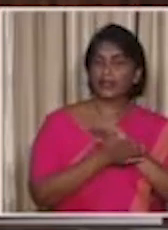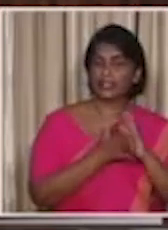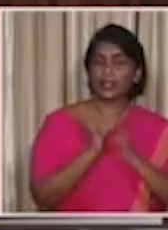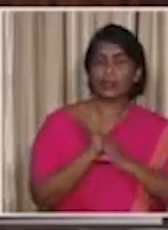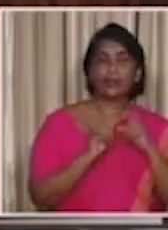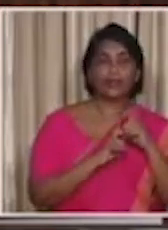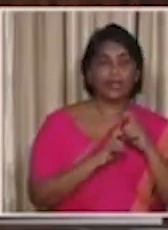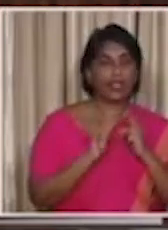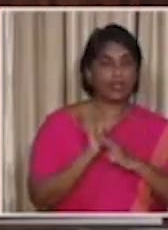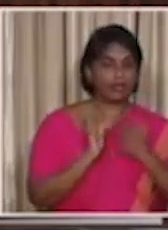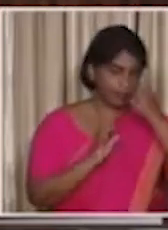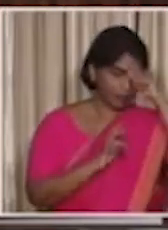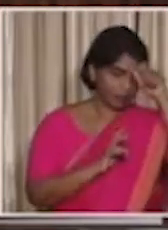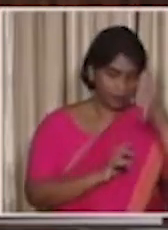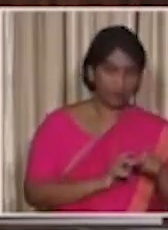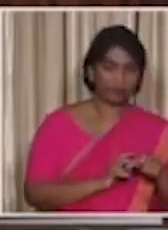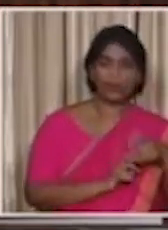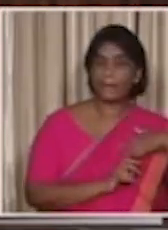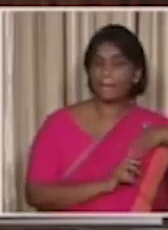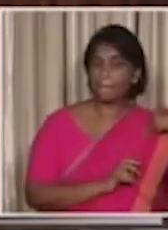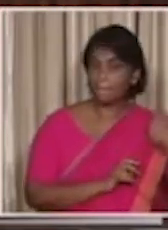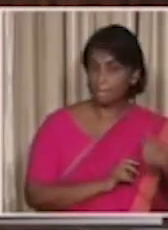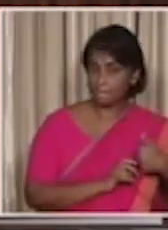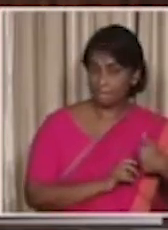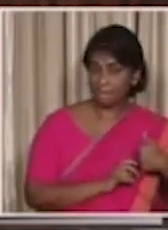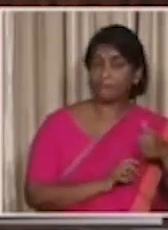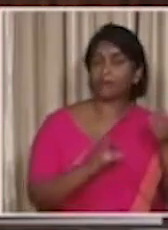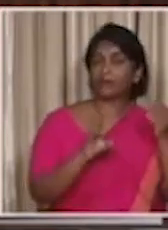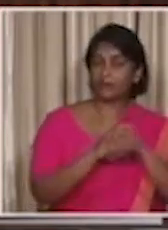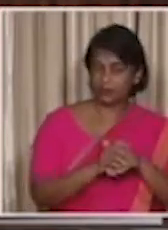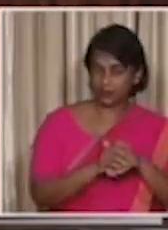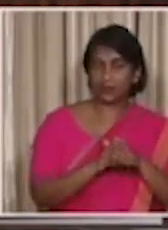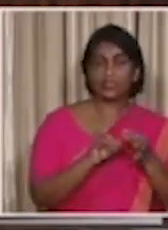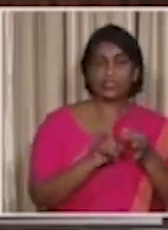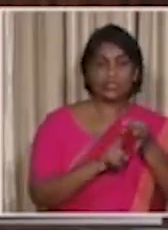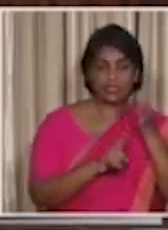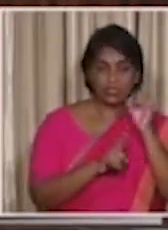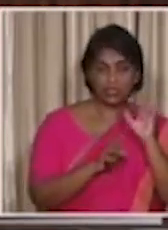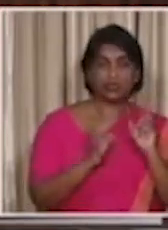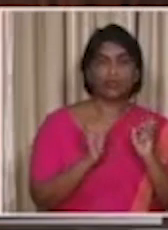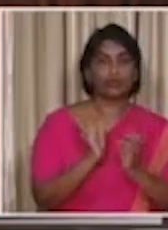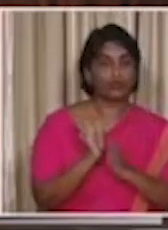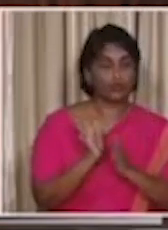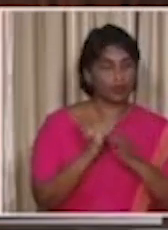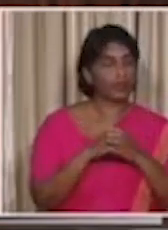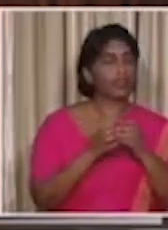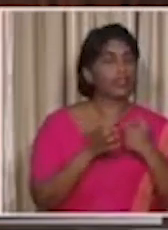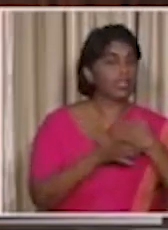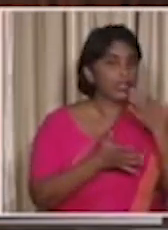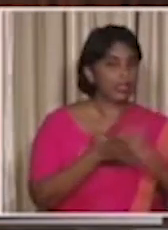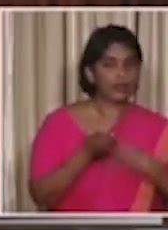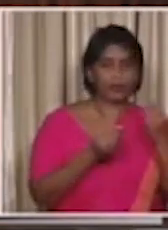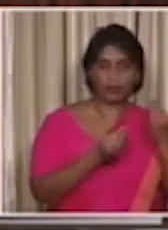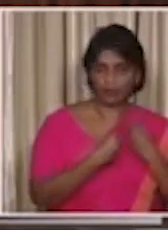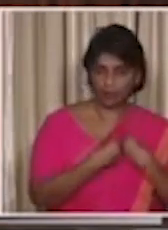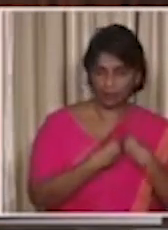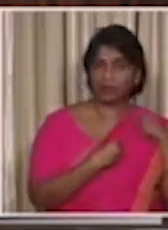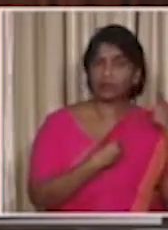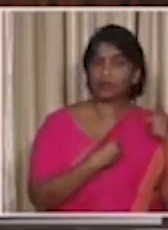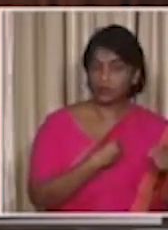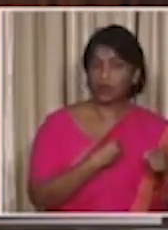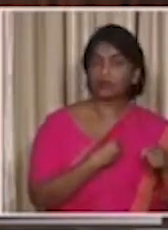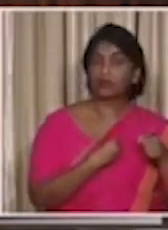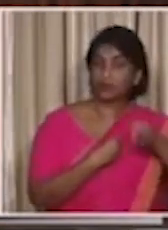AHMD නවාස් මහතාගේ ප්‍රධානයෙන් පත්තු කෙරුණු ජනාධිපති කොමසේ වාර්තාව දැන් ලැබී තිබෙනවා. ඒ